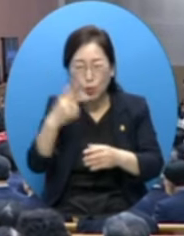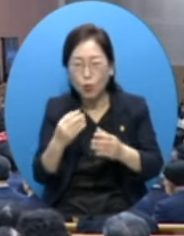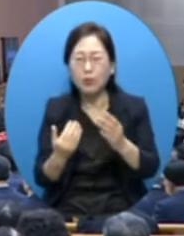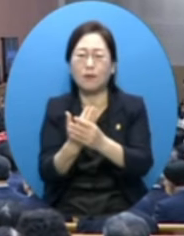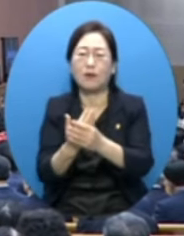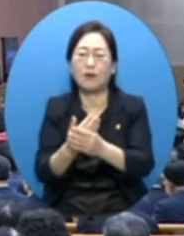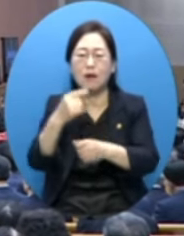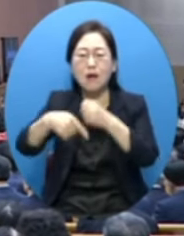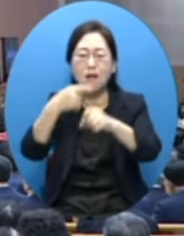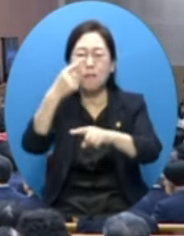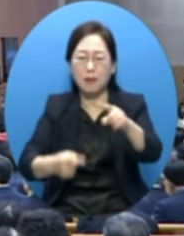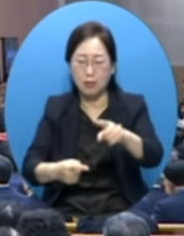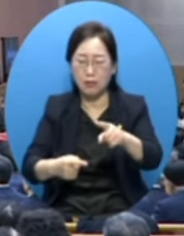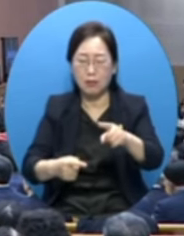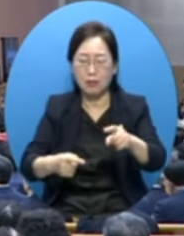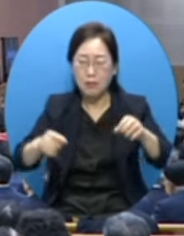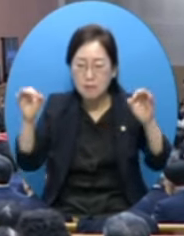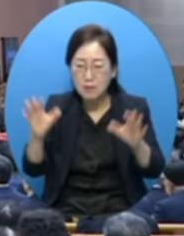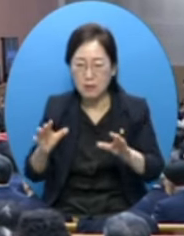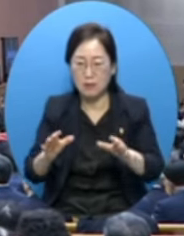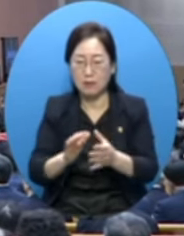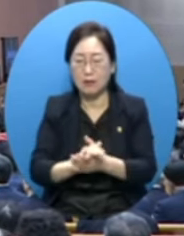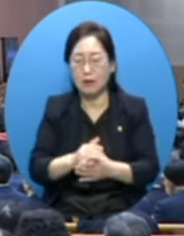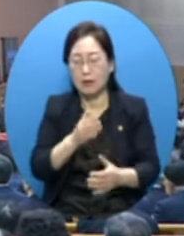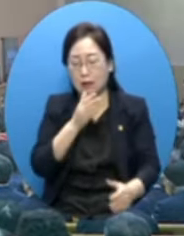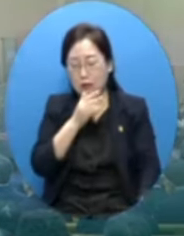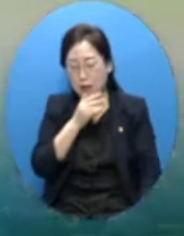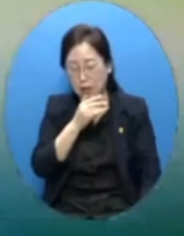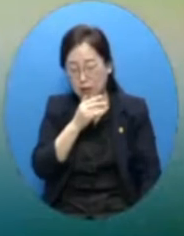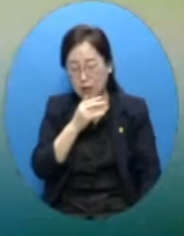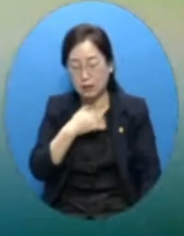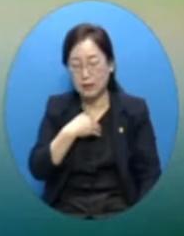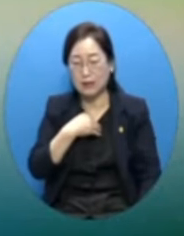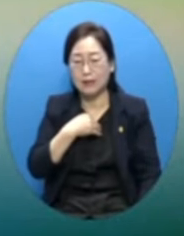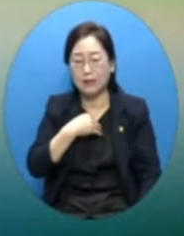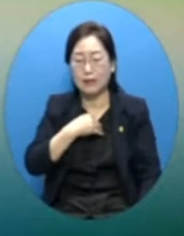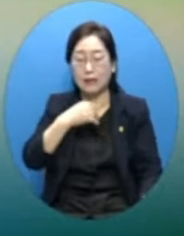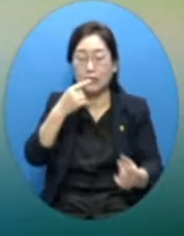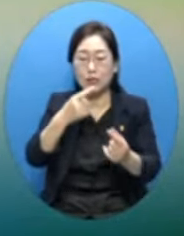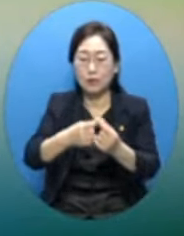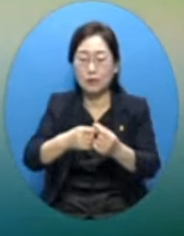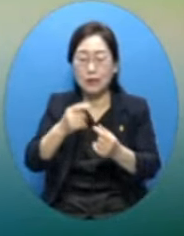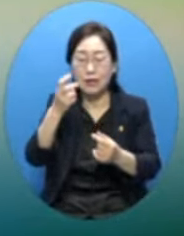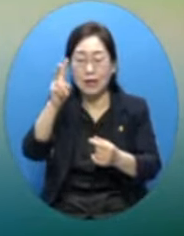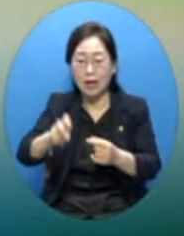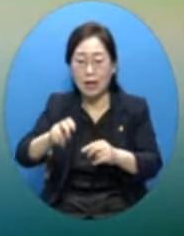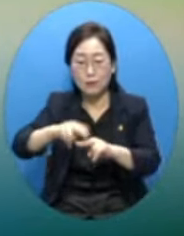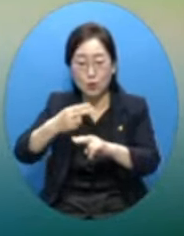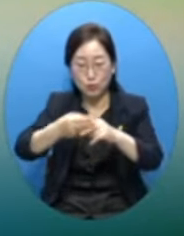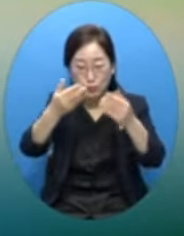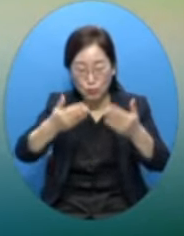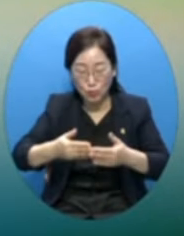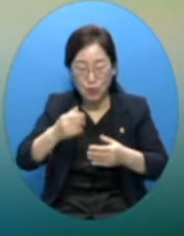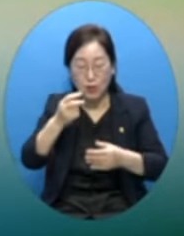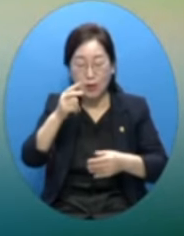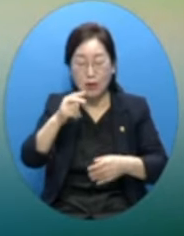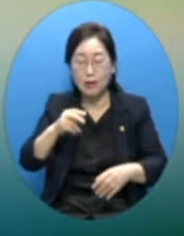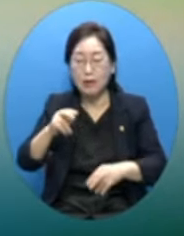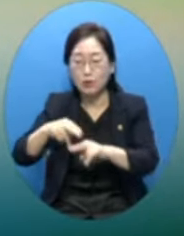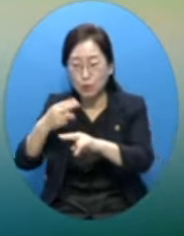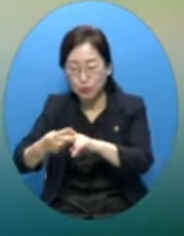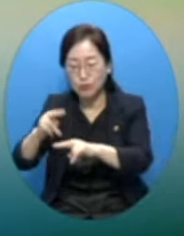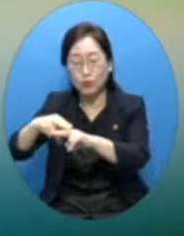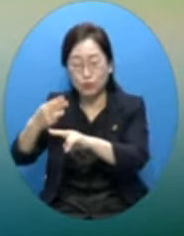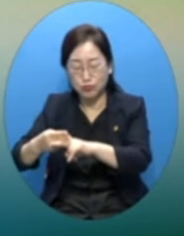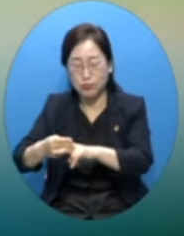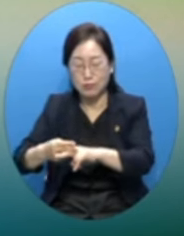만에 일어난 일입니다. 그녀는 고백합니다. 첫 번째 암을 선물이라고 고백했으니 두 번째, 세 번째도 선물인 거야.